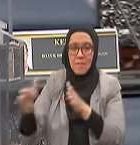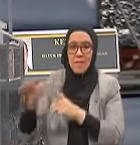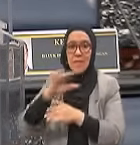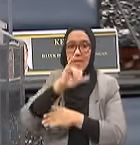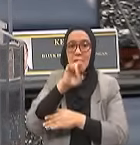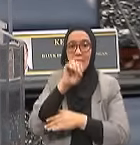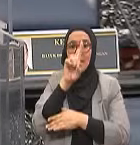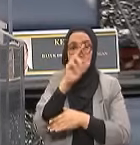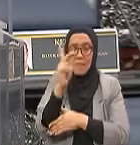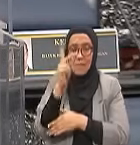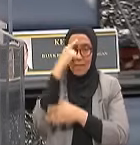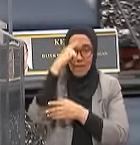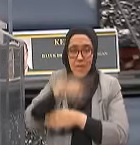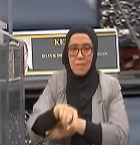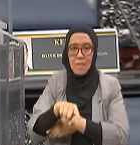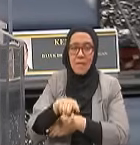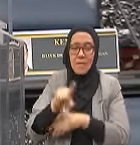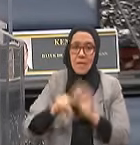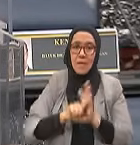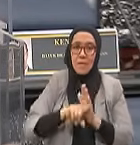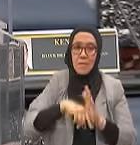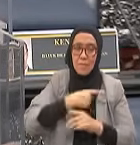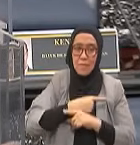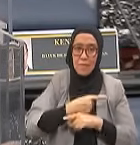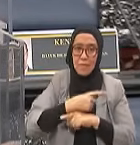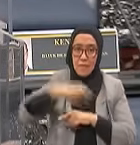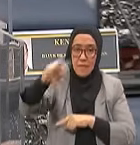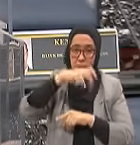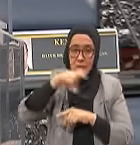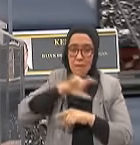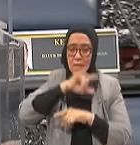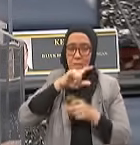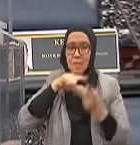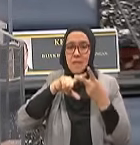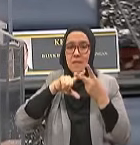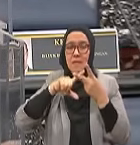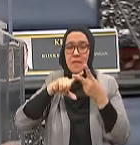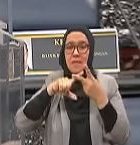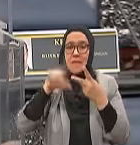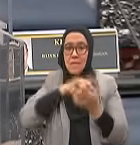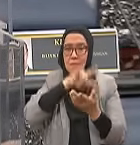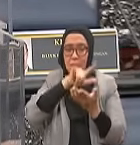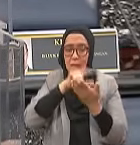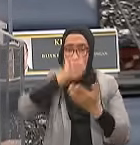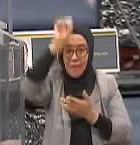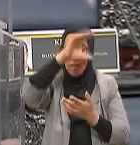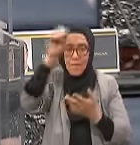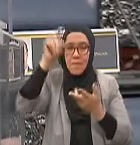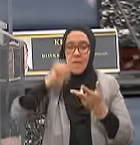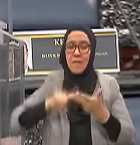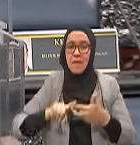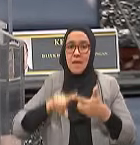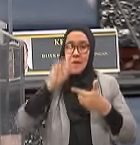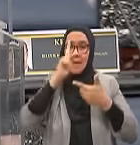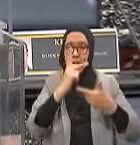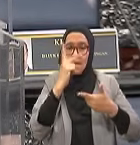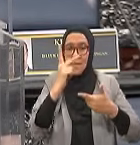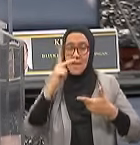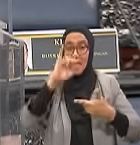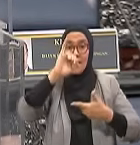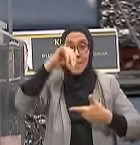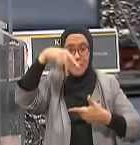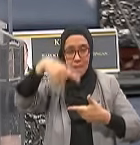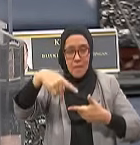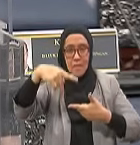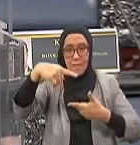planindo pembangunan zone ekonomi bebas di Kota Kinabalu Indah suphachai IP dimana melalui kajian cek